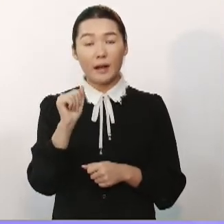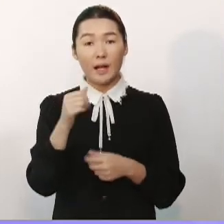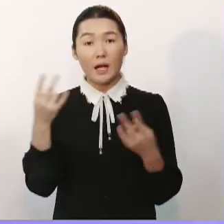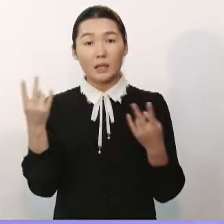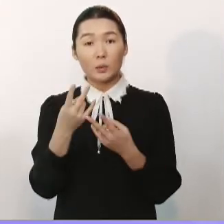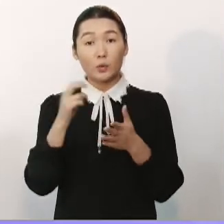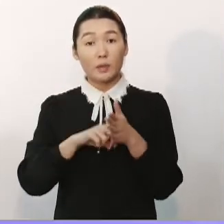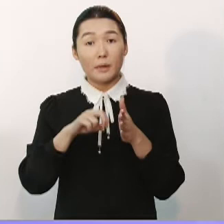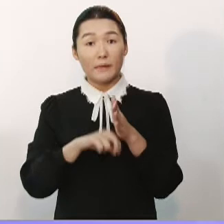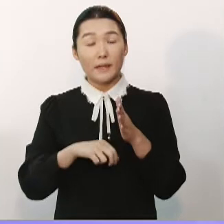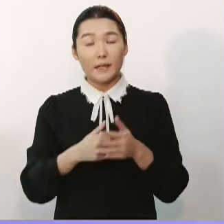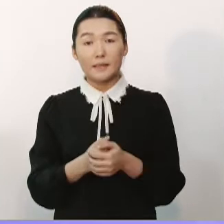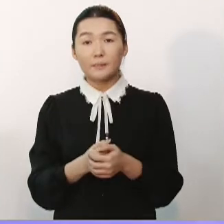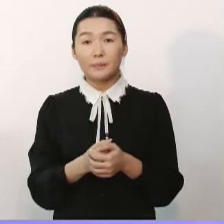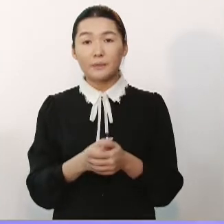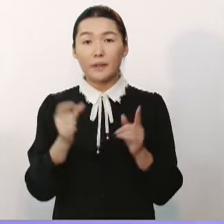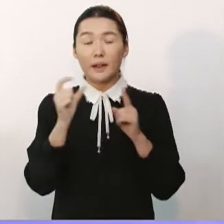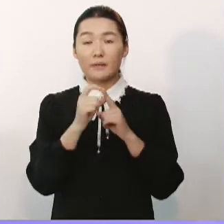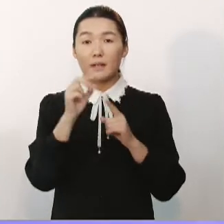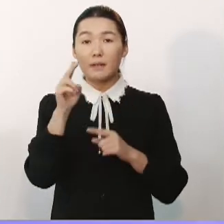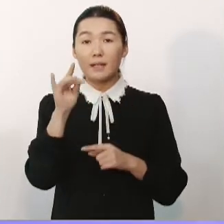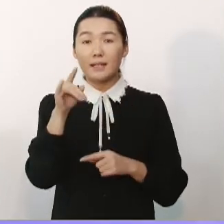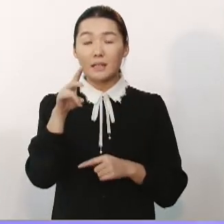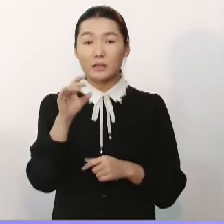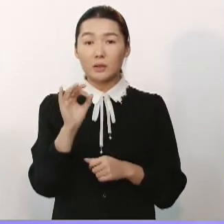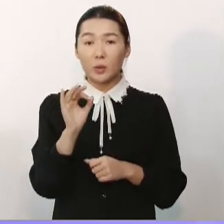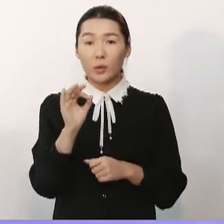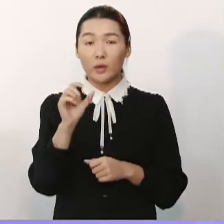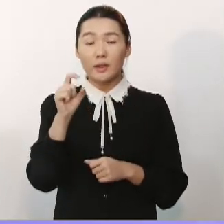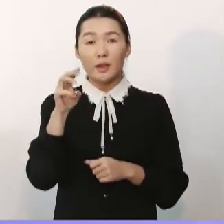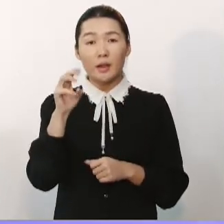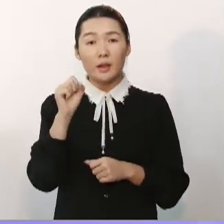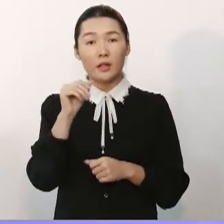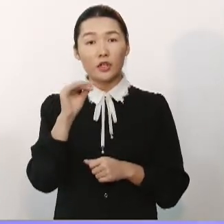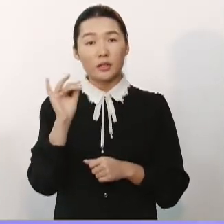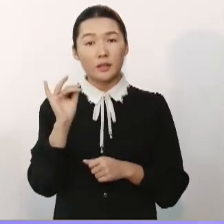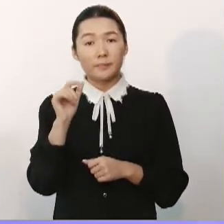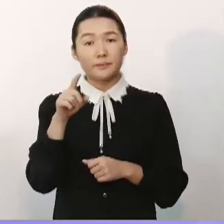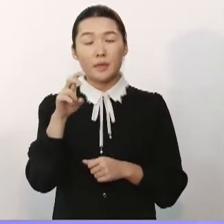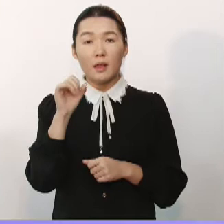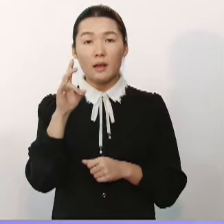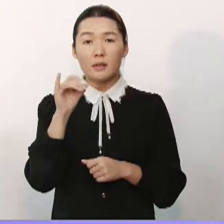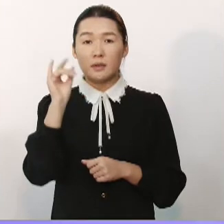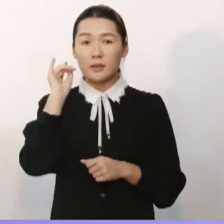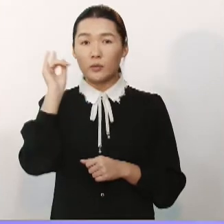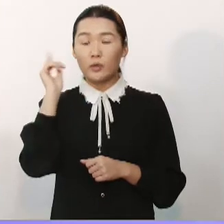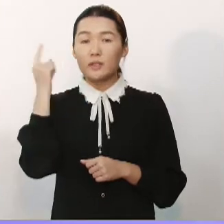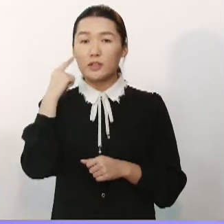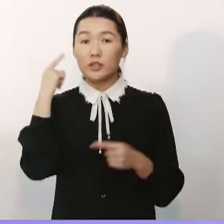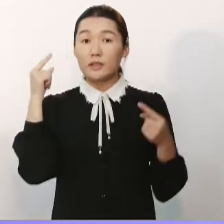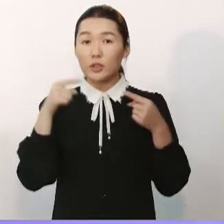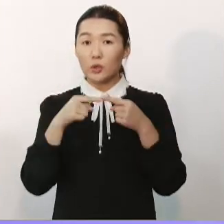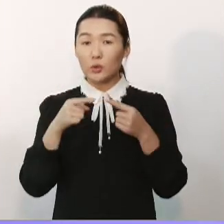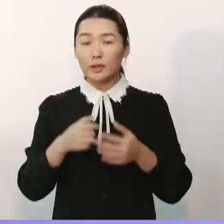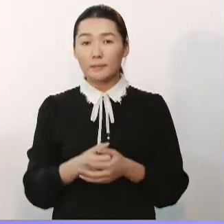нужно проверять. А в словах «крыло» и «этажи» гласные звуки слышатся